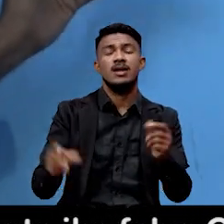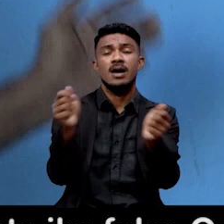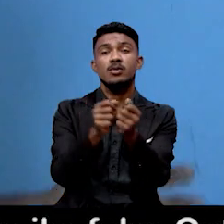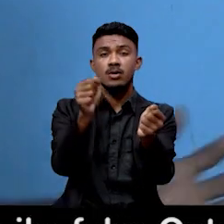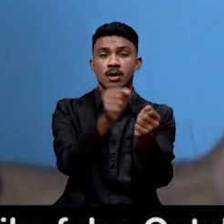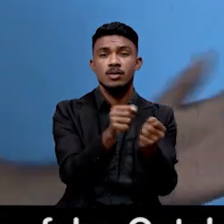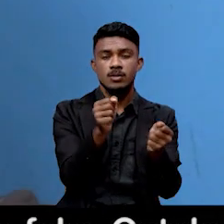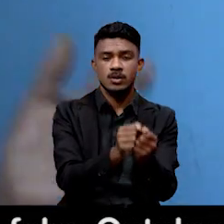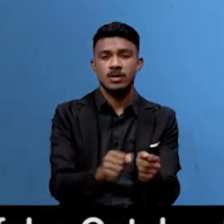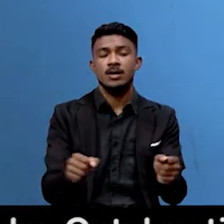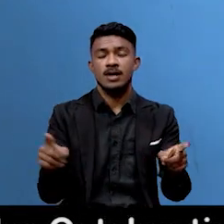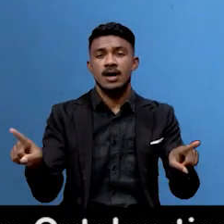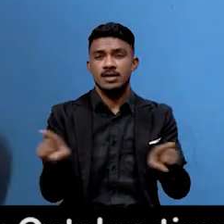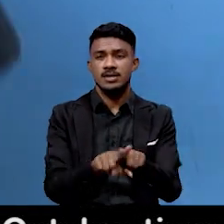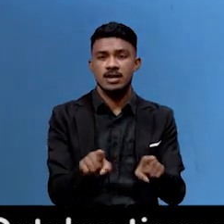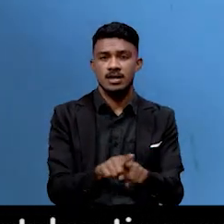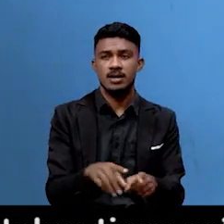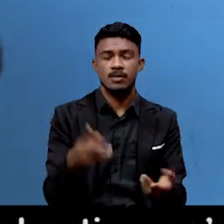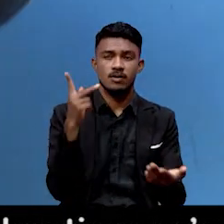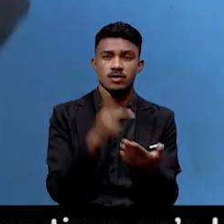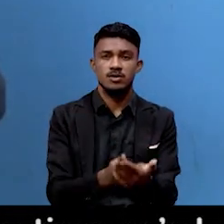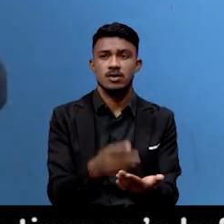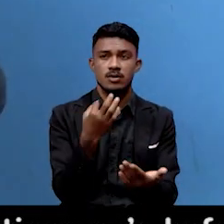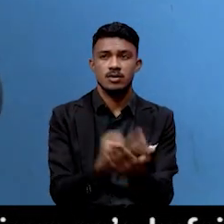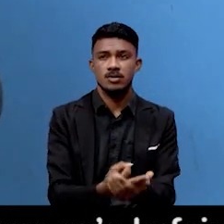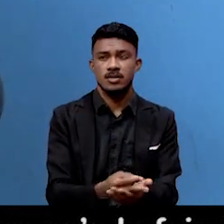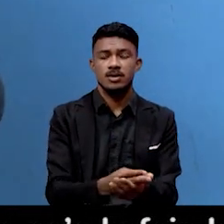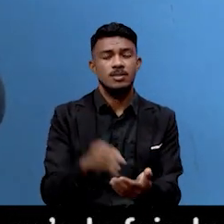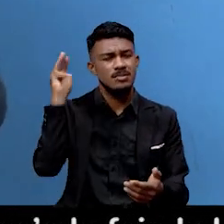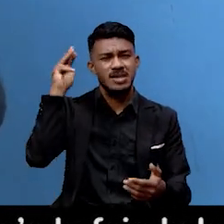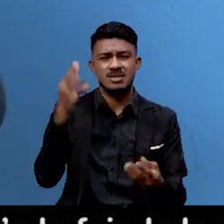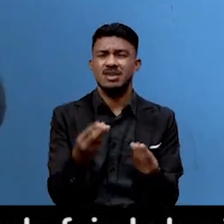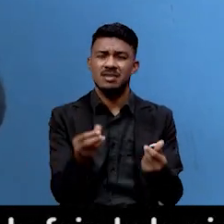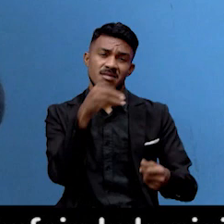sane antan pronto ita aprova ba orçamento e depois resto ia car ki ministro hata ma ba bolso